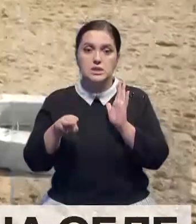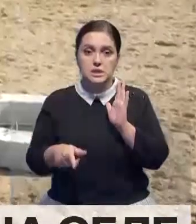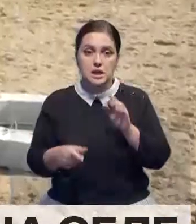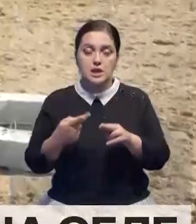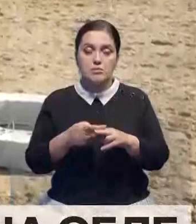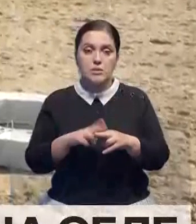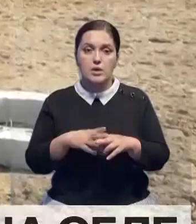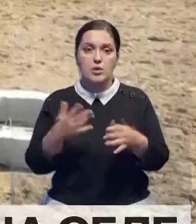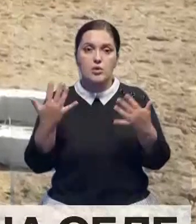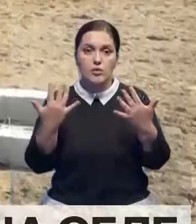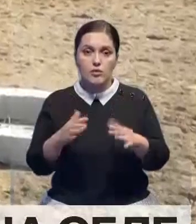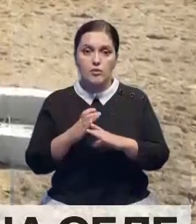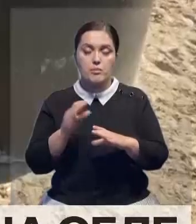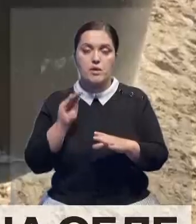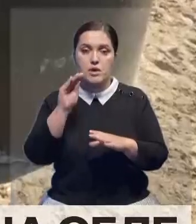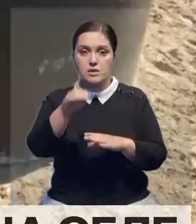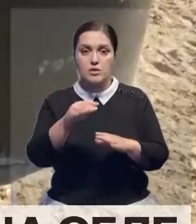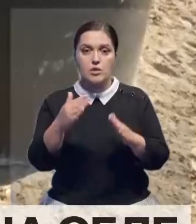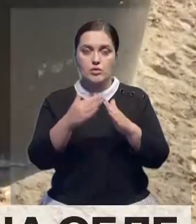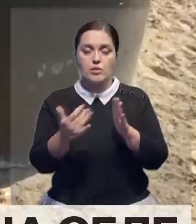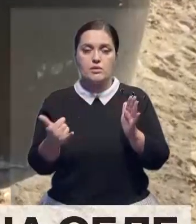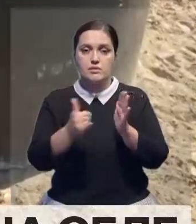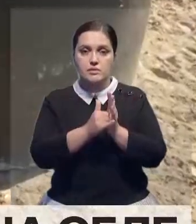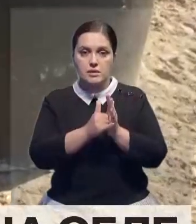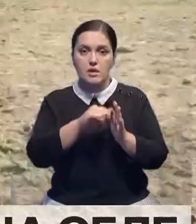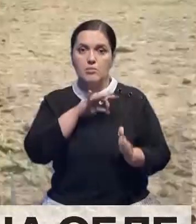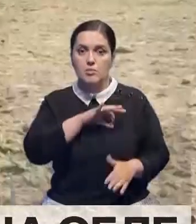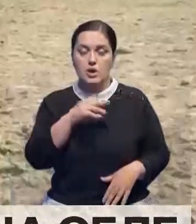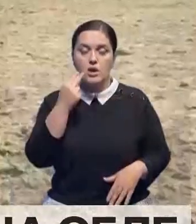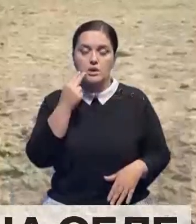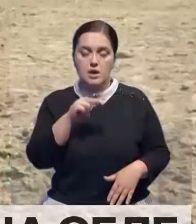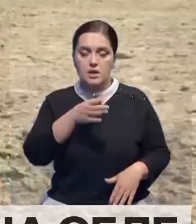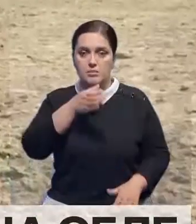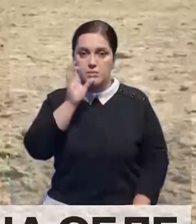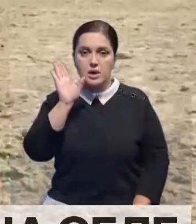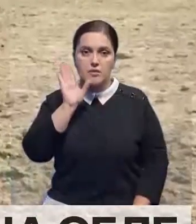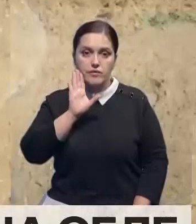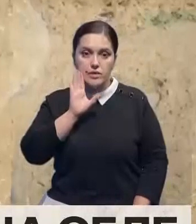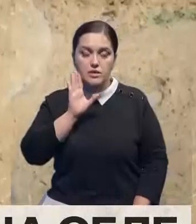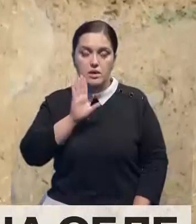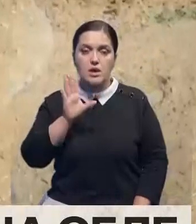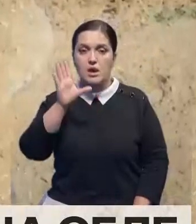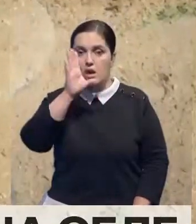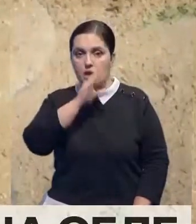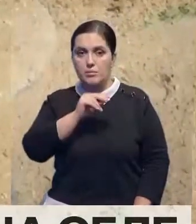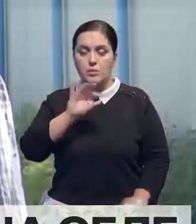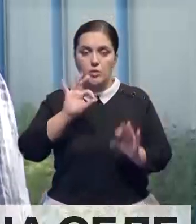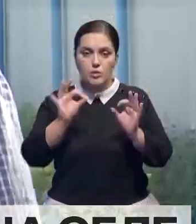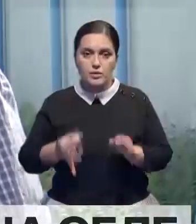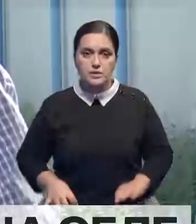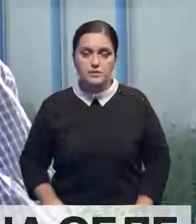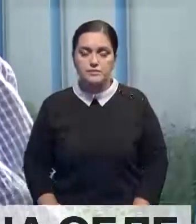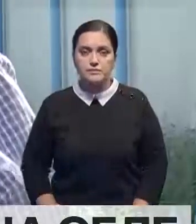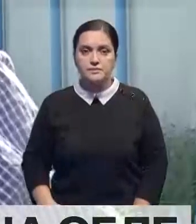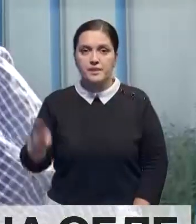Основная магистраль уже построена. Осталось подключить дома. Пользоваться качественной питьевой водой из крана сельчане смогут в начале осени.